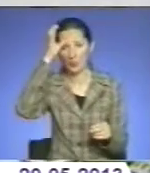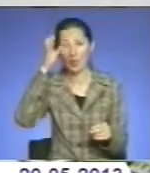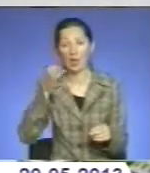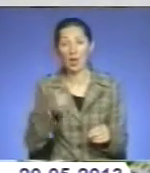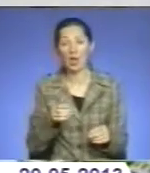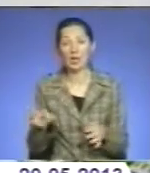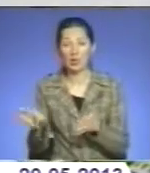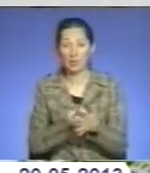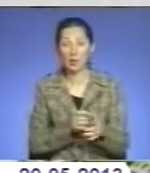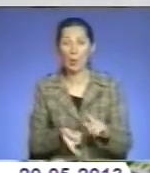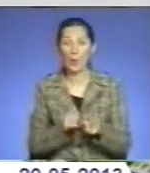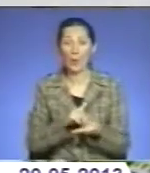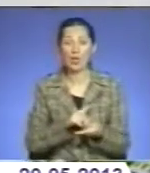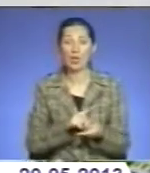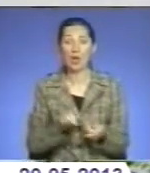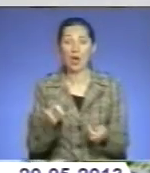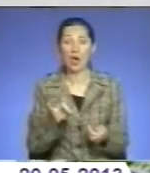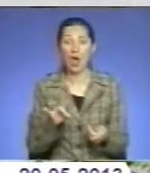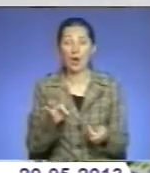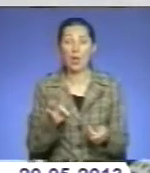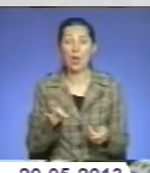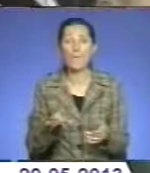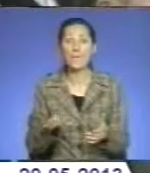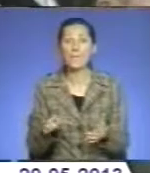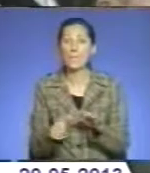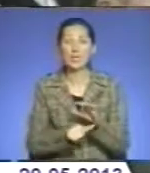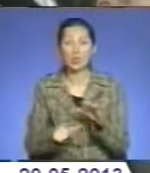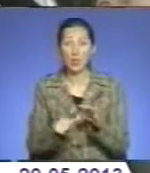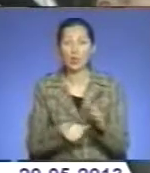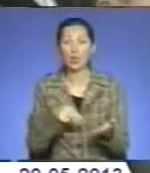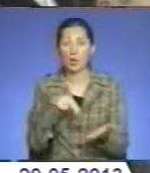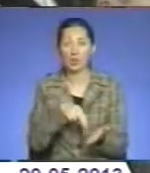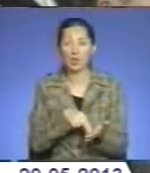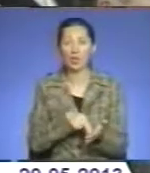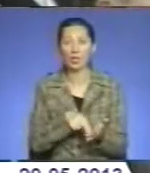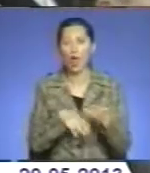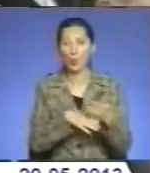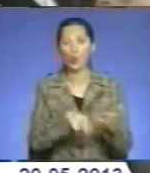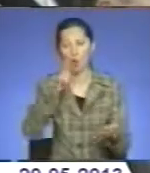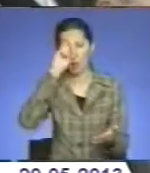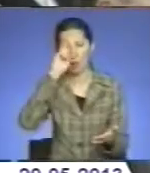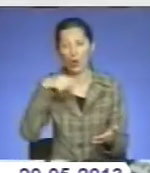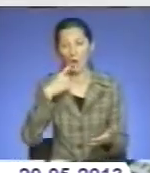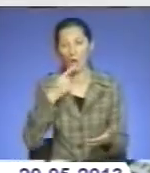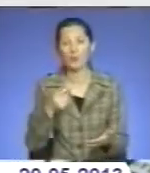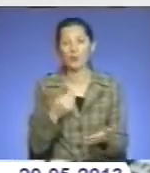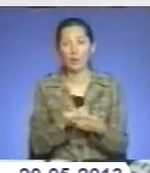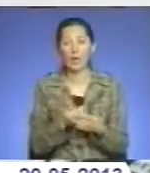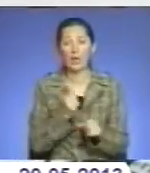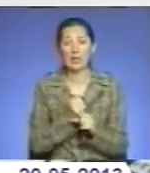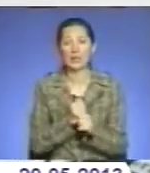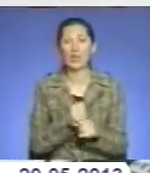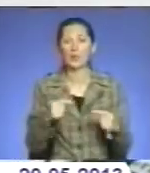одразу переходять в розряд безработник и становится на пособие. Мы говорим сегодня о чем? Давайте сделаем четкую квалификацию